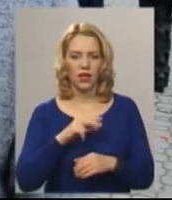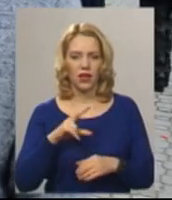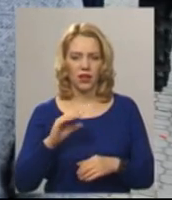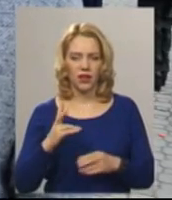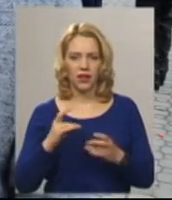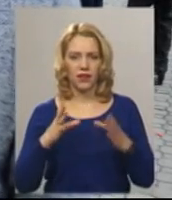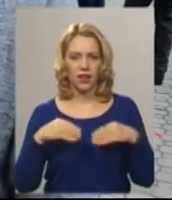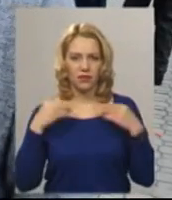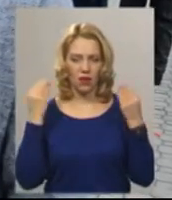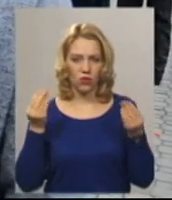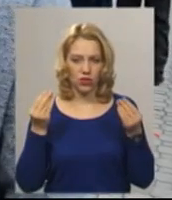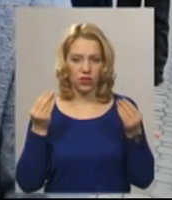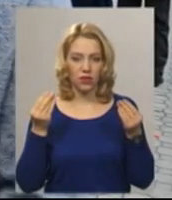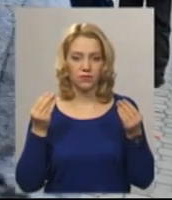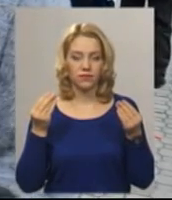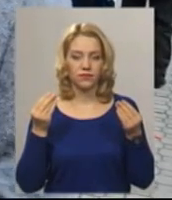день народження